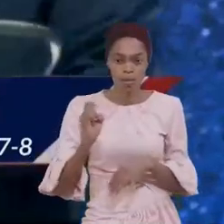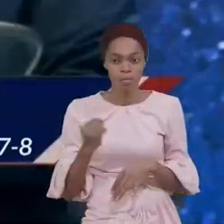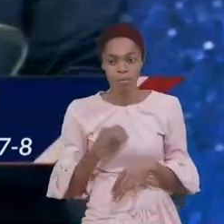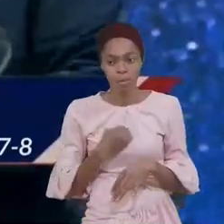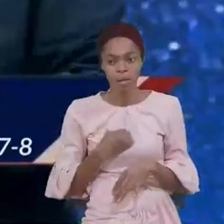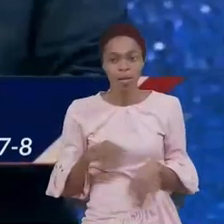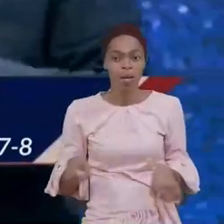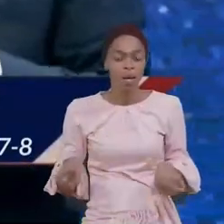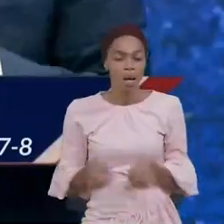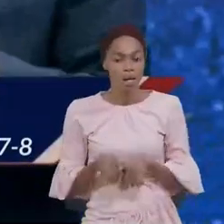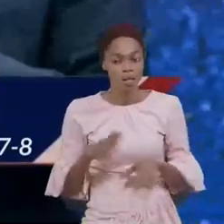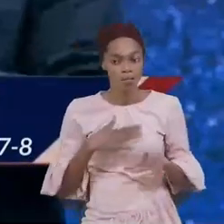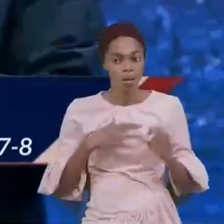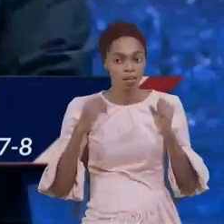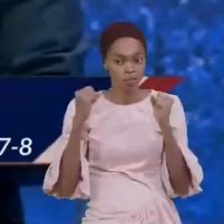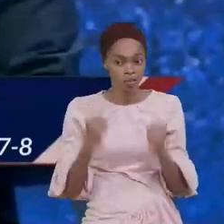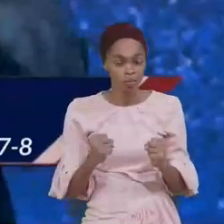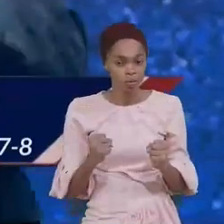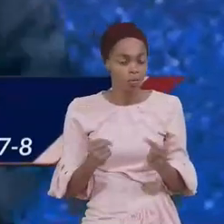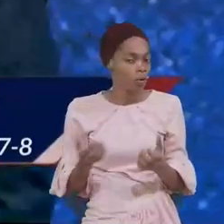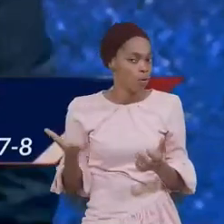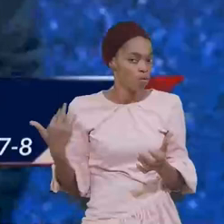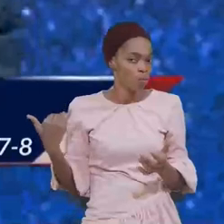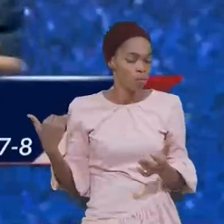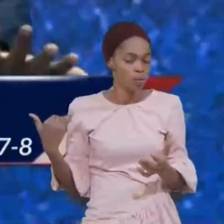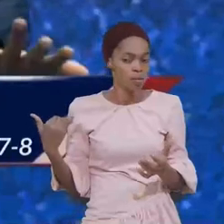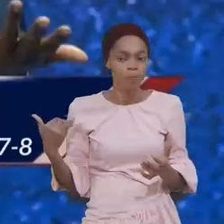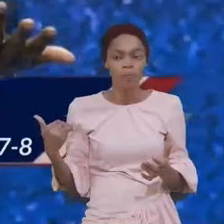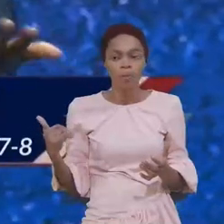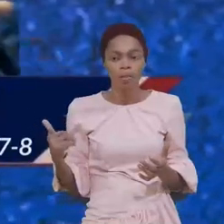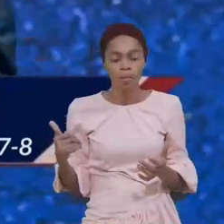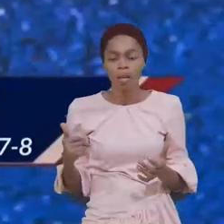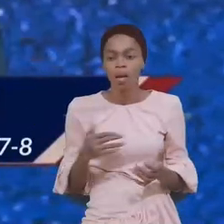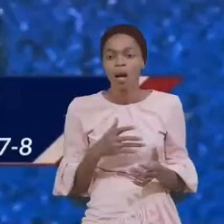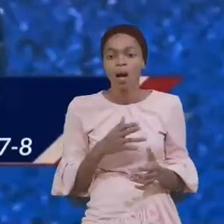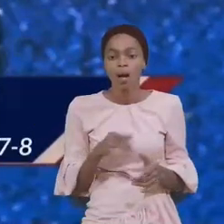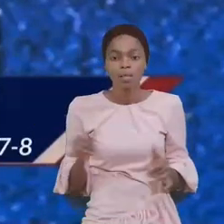J'ai autant de force que j'en avais alors,